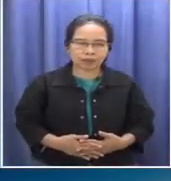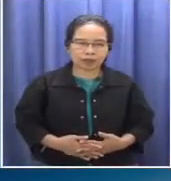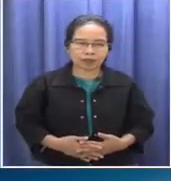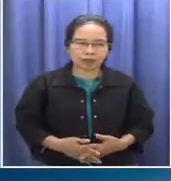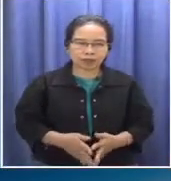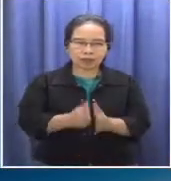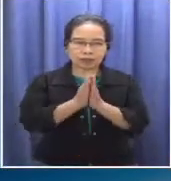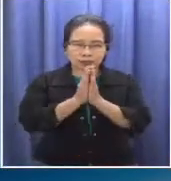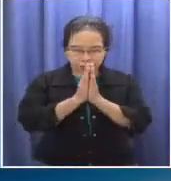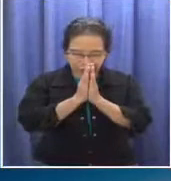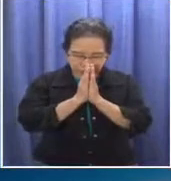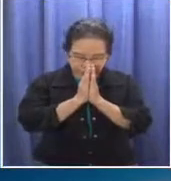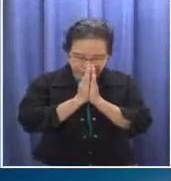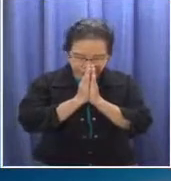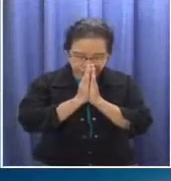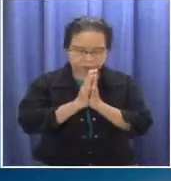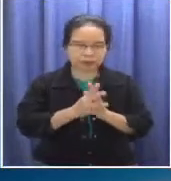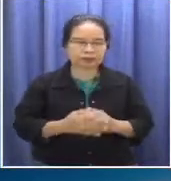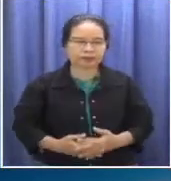Sama-sama po tayong manalangin.